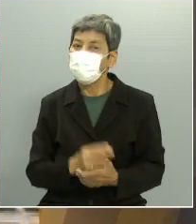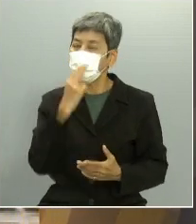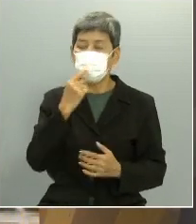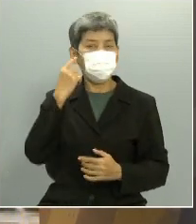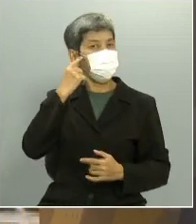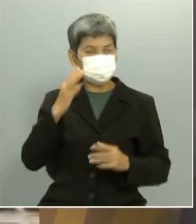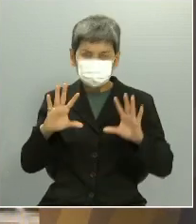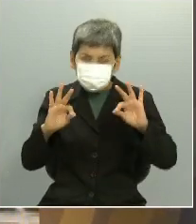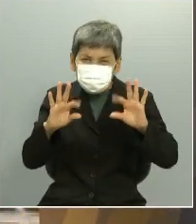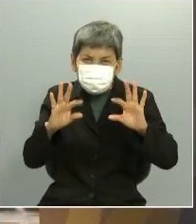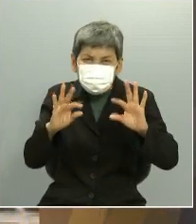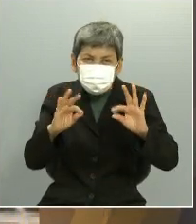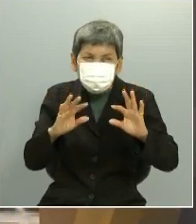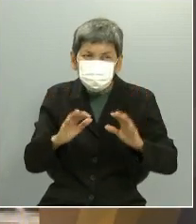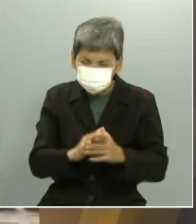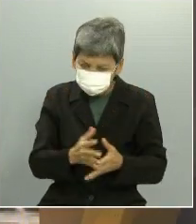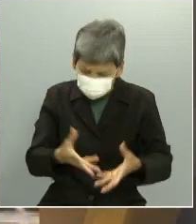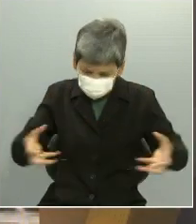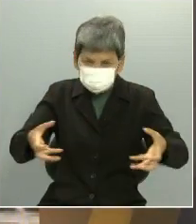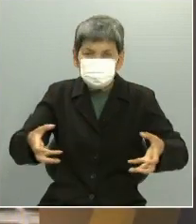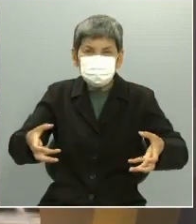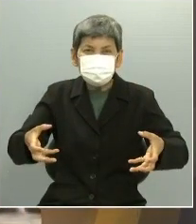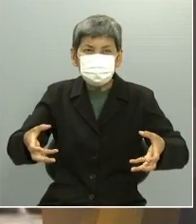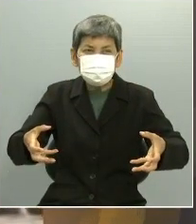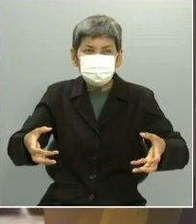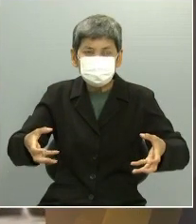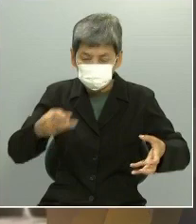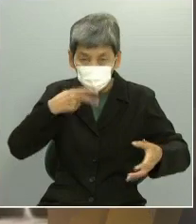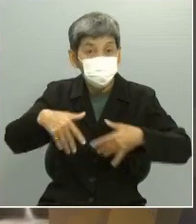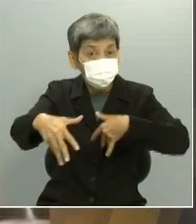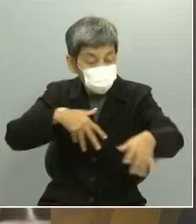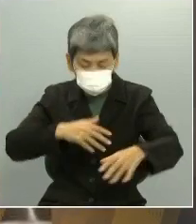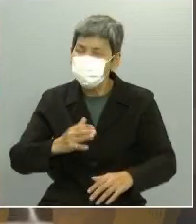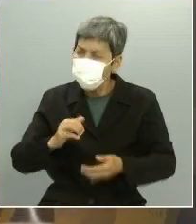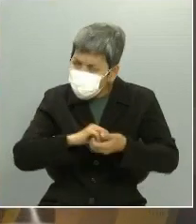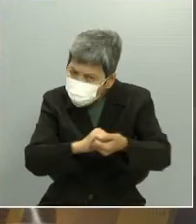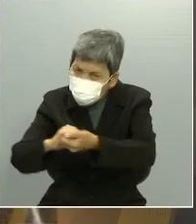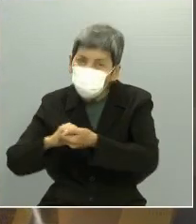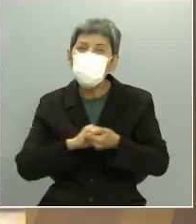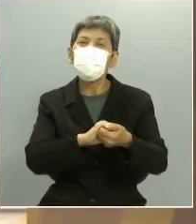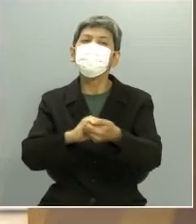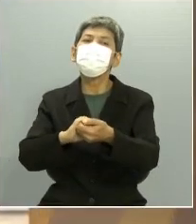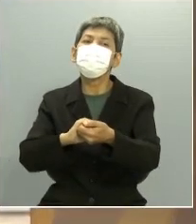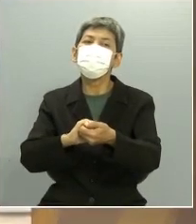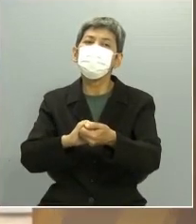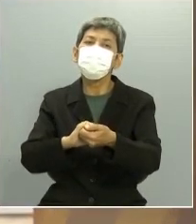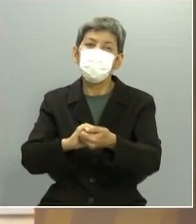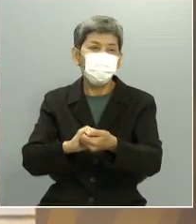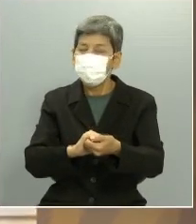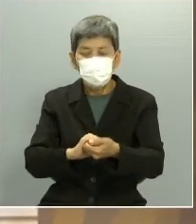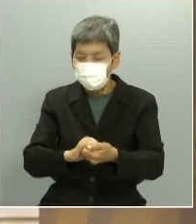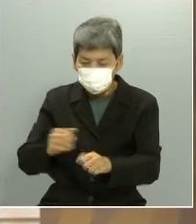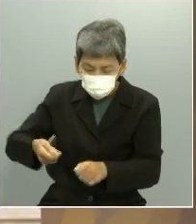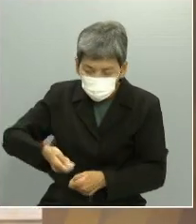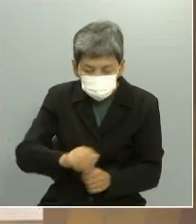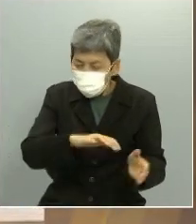ะ ก้อนใหญ่มาก ทำให้เห็นว่าประชาชนต้องร่วมมือ ค ่ ะ ไม่อย่างนั้นลอกกันไม่ไหวหรอกครับ